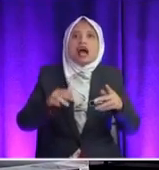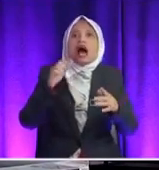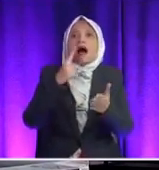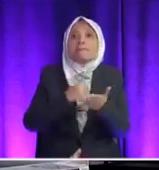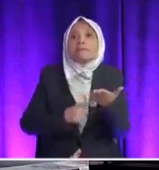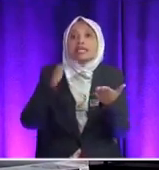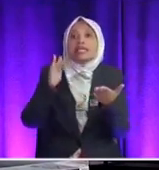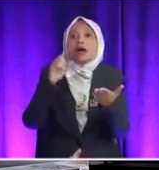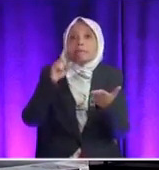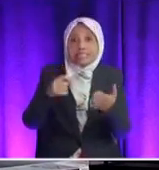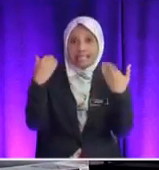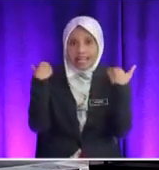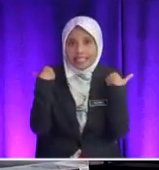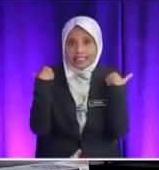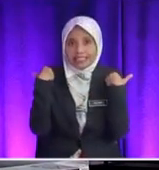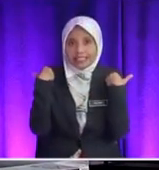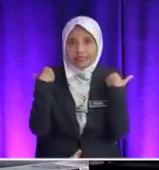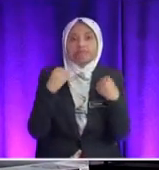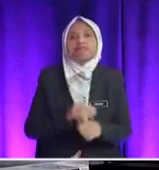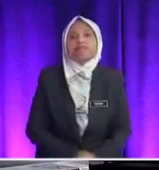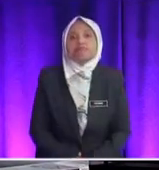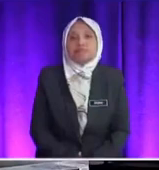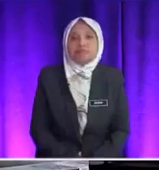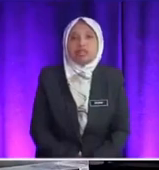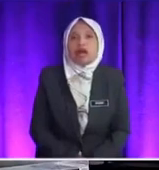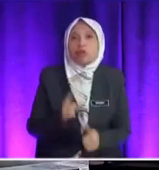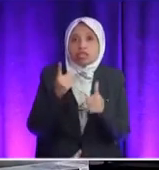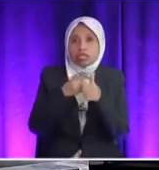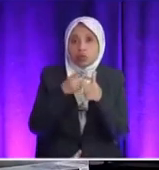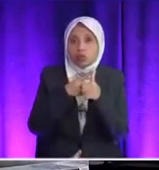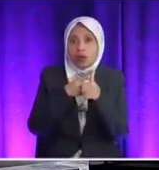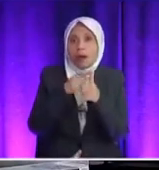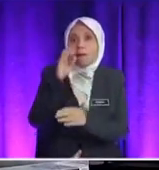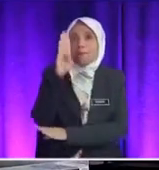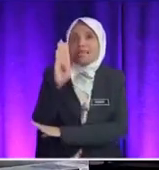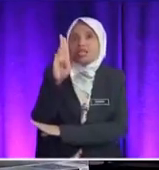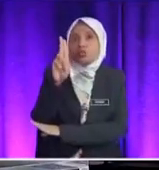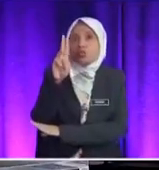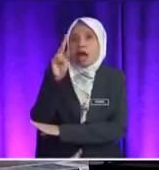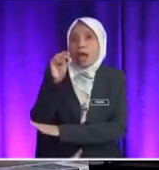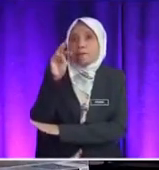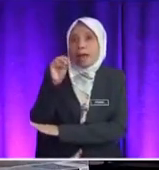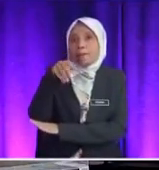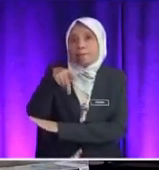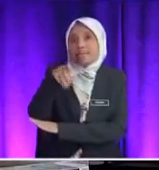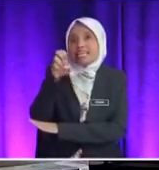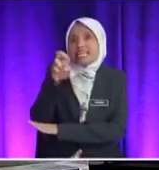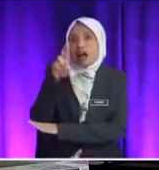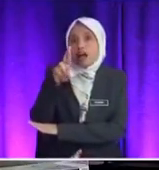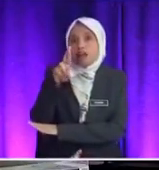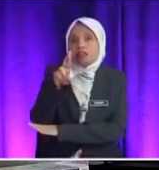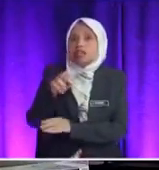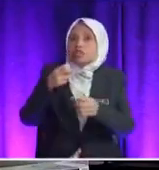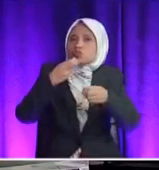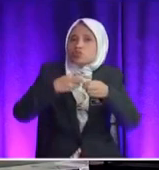pentingnya sejumlah ini ada yang cukup bahwa ini Oke tinggalnya bumper engke bumper Eko sampe nih ada gak suka